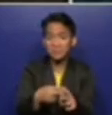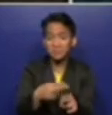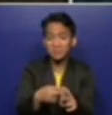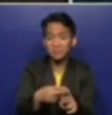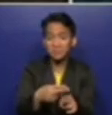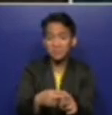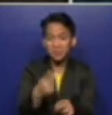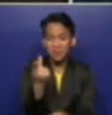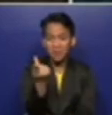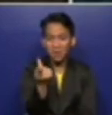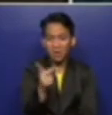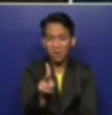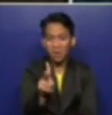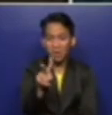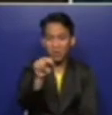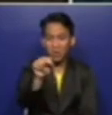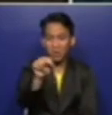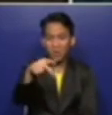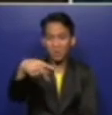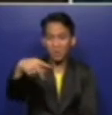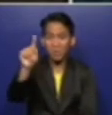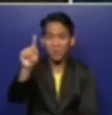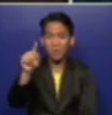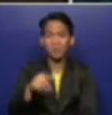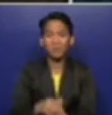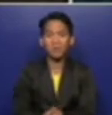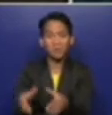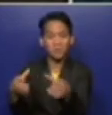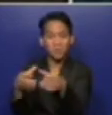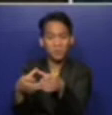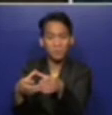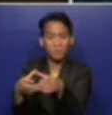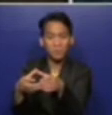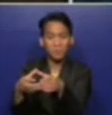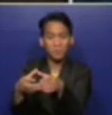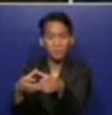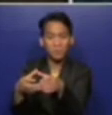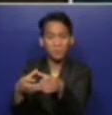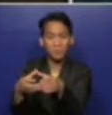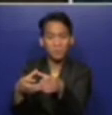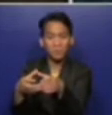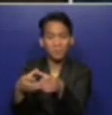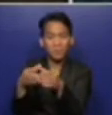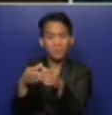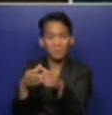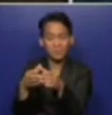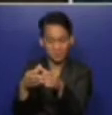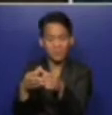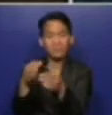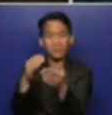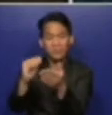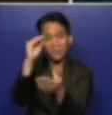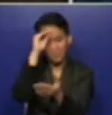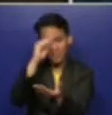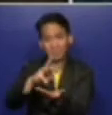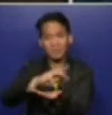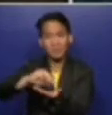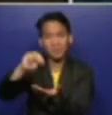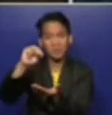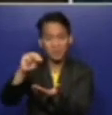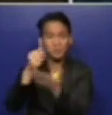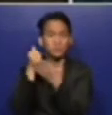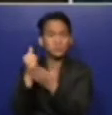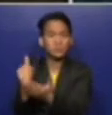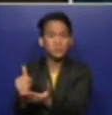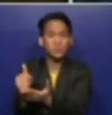อคนปครับท่านครับเครือข่ายแนวร่วมนี้นักเรียนนิสิตนักศึกษาเคียงข้างประชาชนเพื่อประชาธิปไต